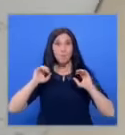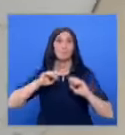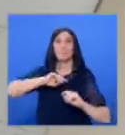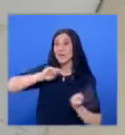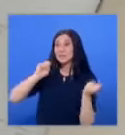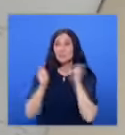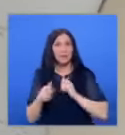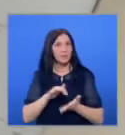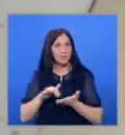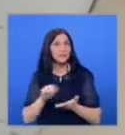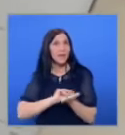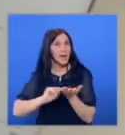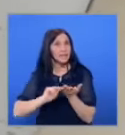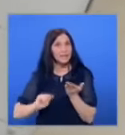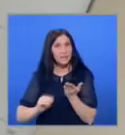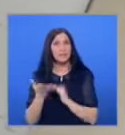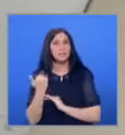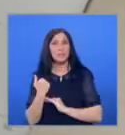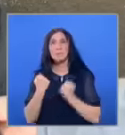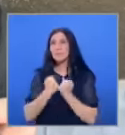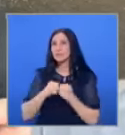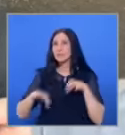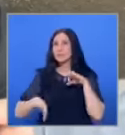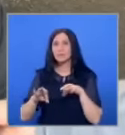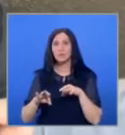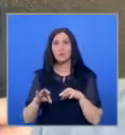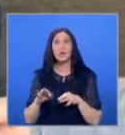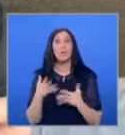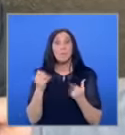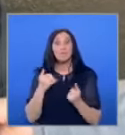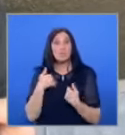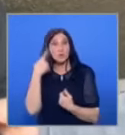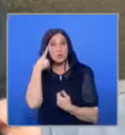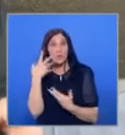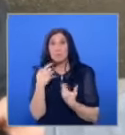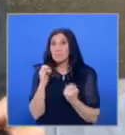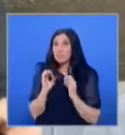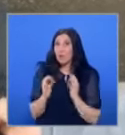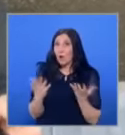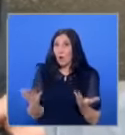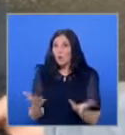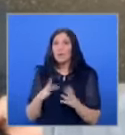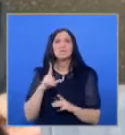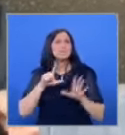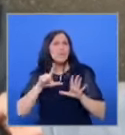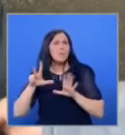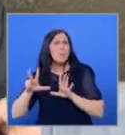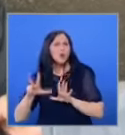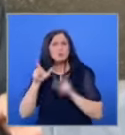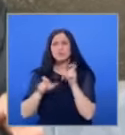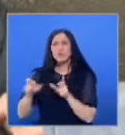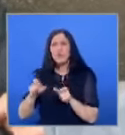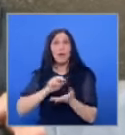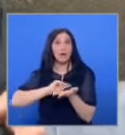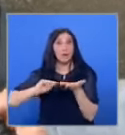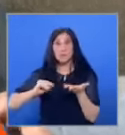адресни регистрации преди местните избори. Без мое знание, без такова, 7-8 човека регистрирани